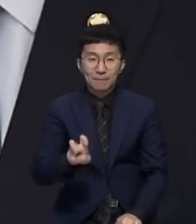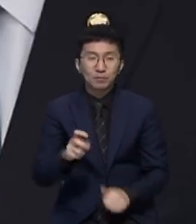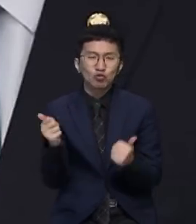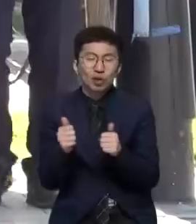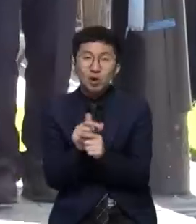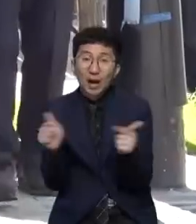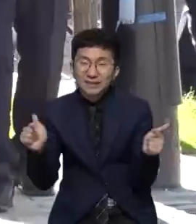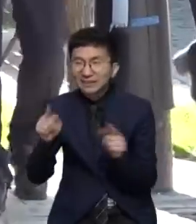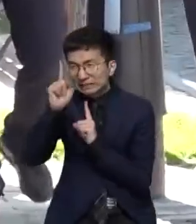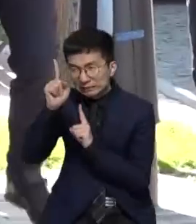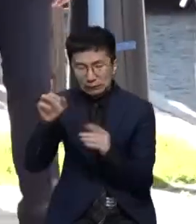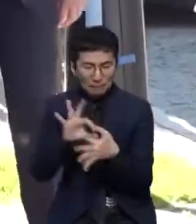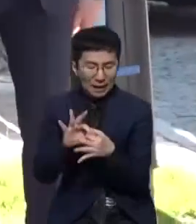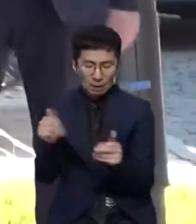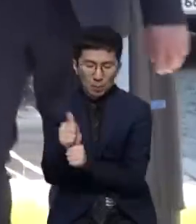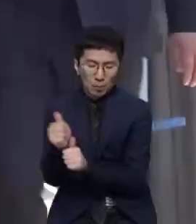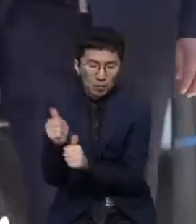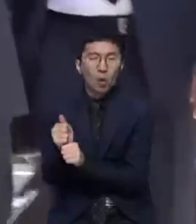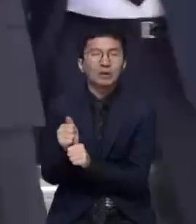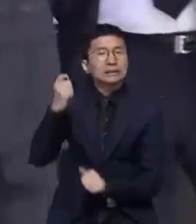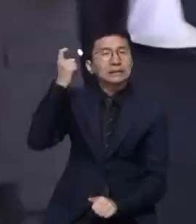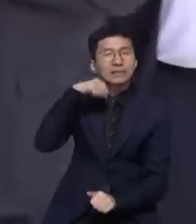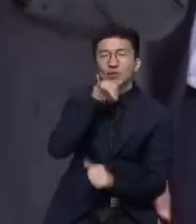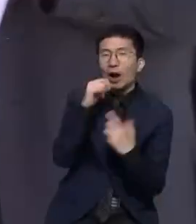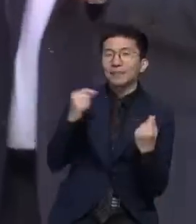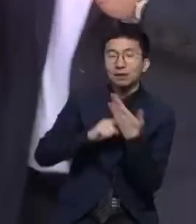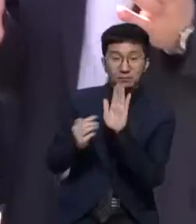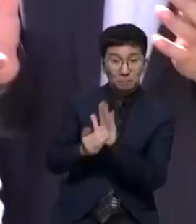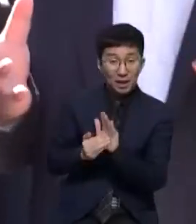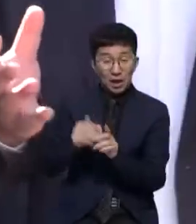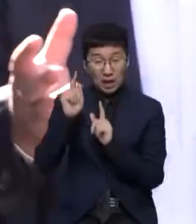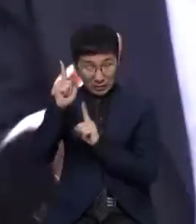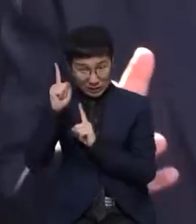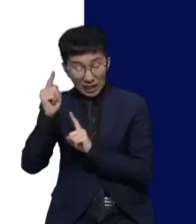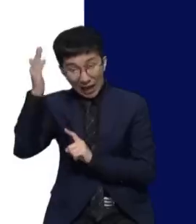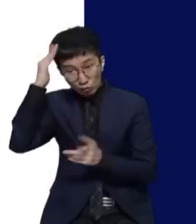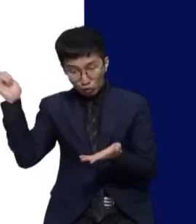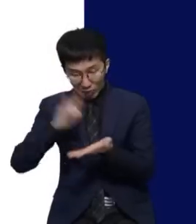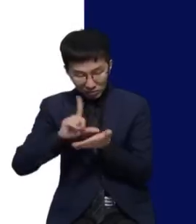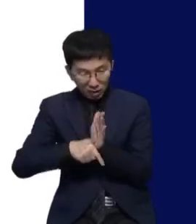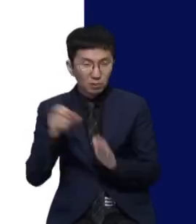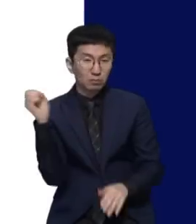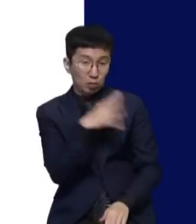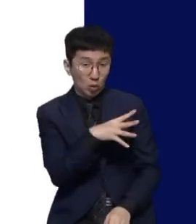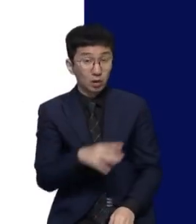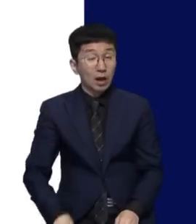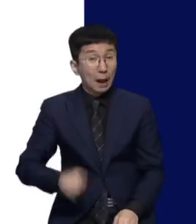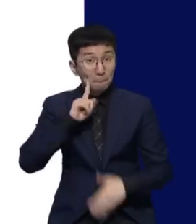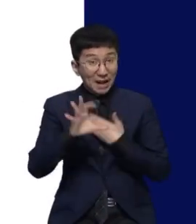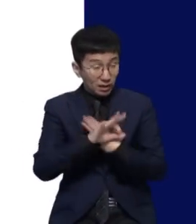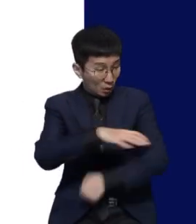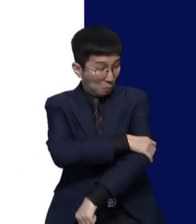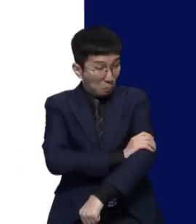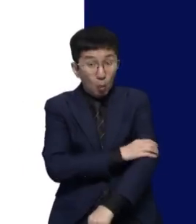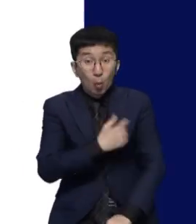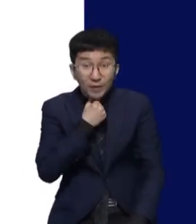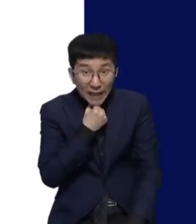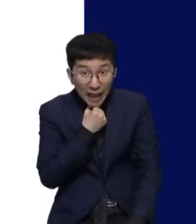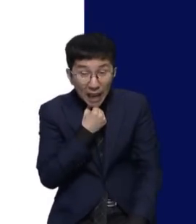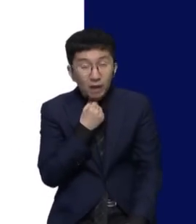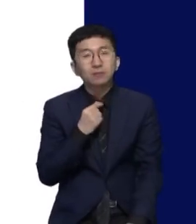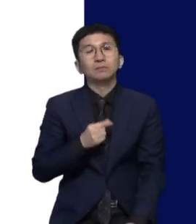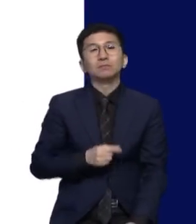것 같구요 귀국을 앞둔 이 대표는 곧바로 맞대응을 나섰습니다 인사 전횡을 휘두르려 했다면 혁신이 가 아닌 지방선거